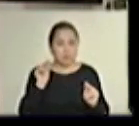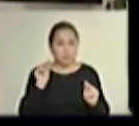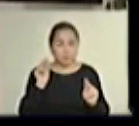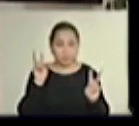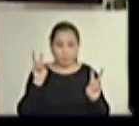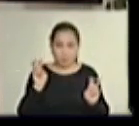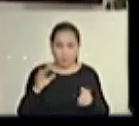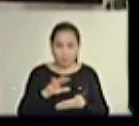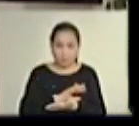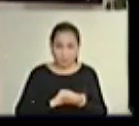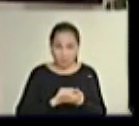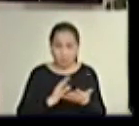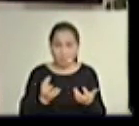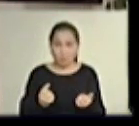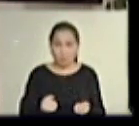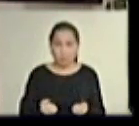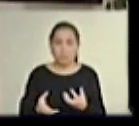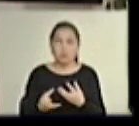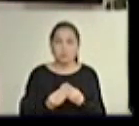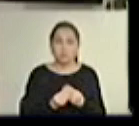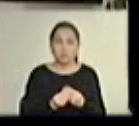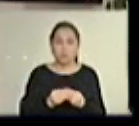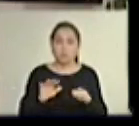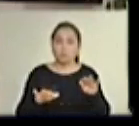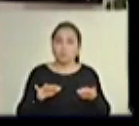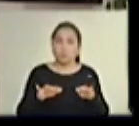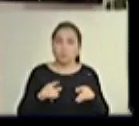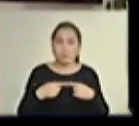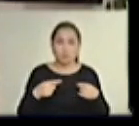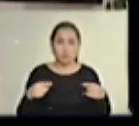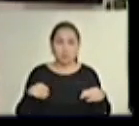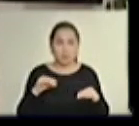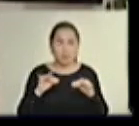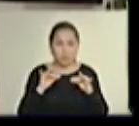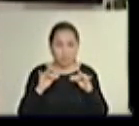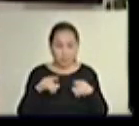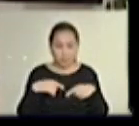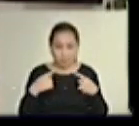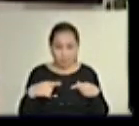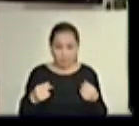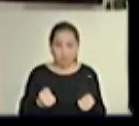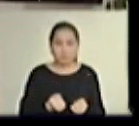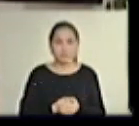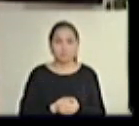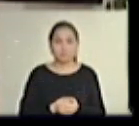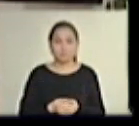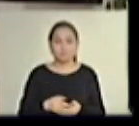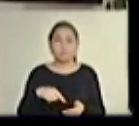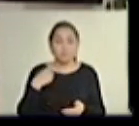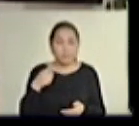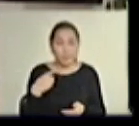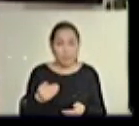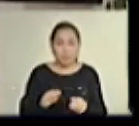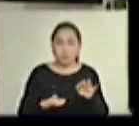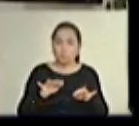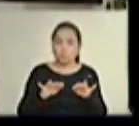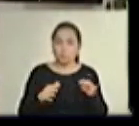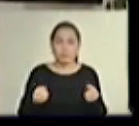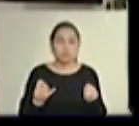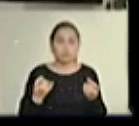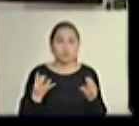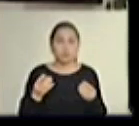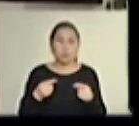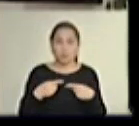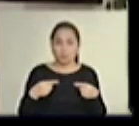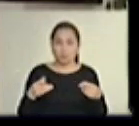bir takrorlab olaylik. Demak, biz siz bilan muvozanat turlari haqida ma'lumotlarga ega bo'lgan edik. Aytingchi, muvozanatning nechta